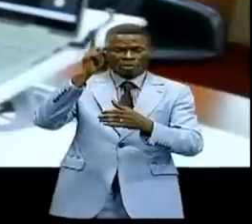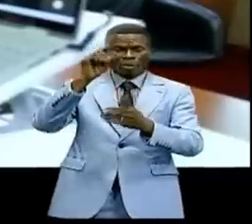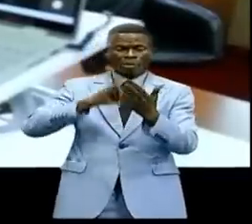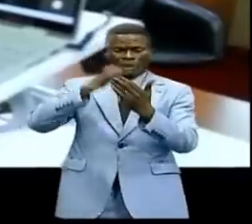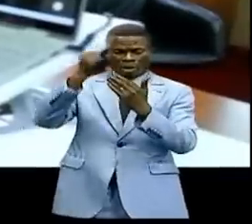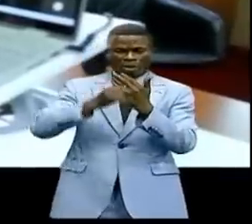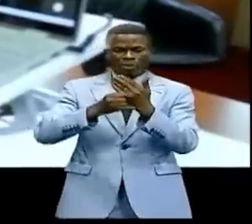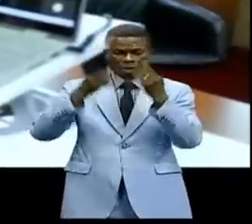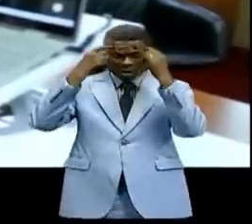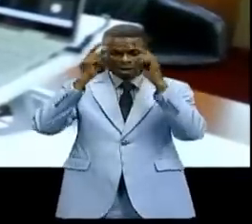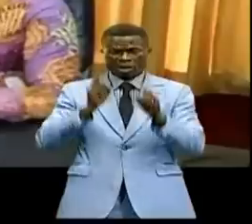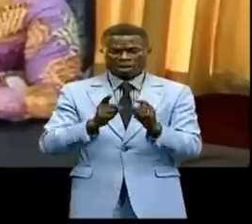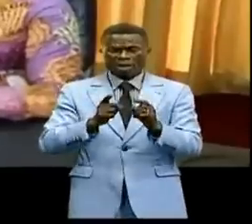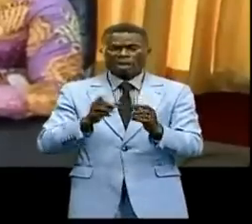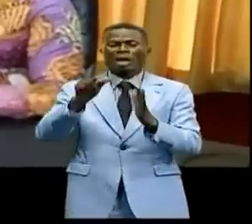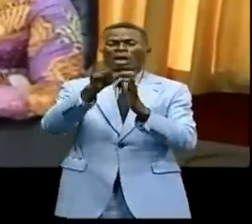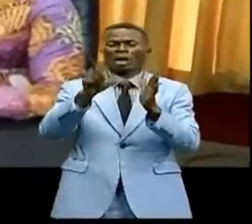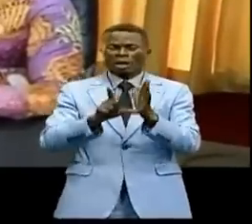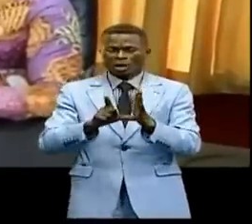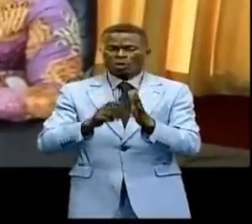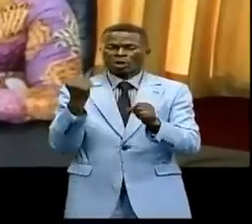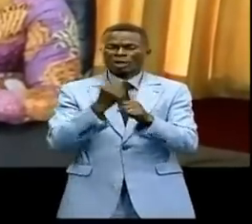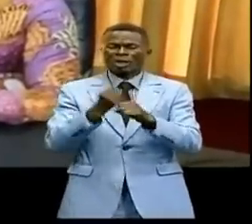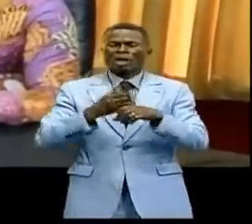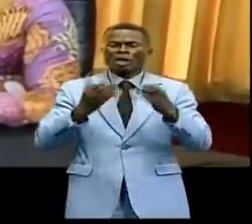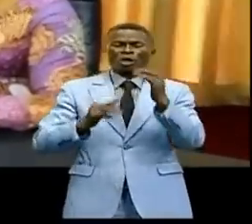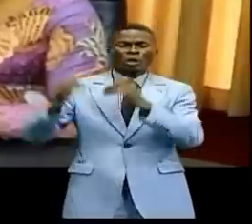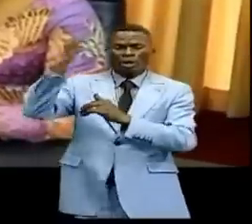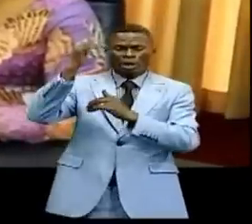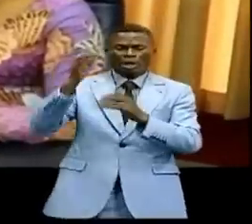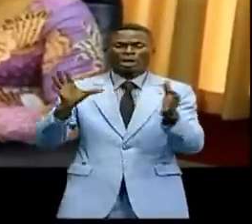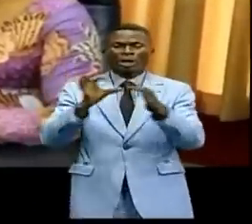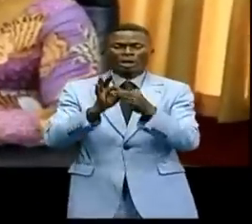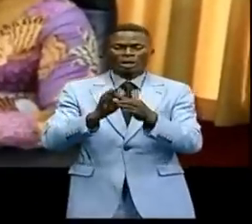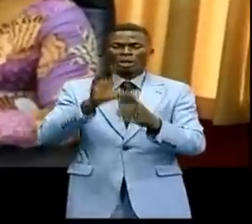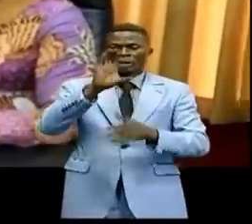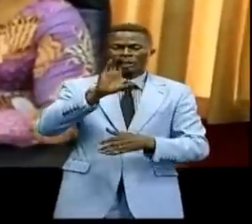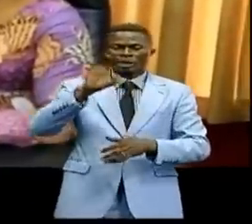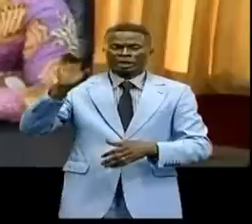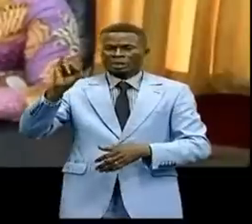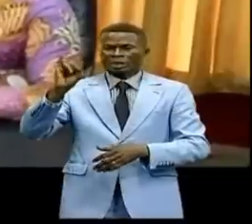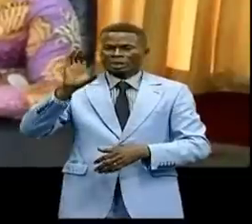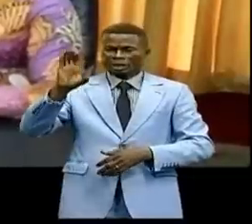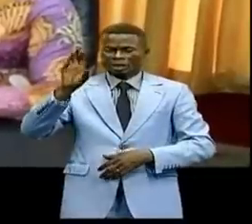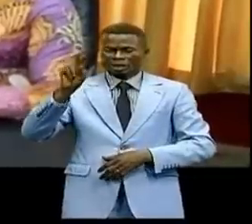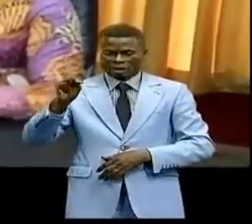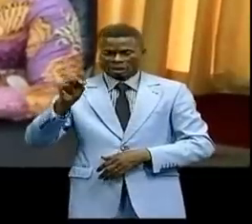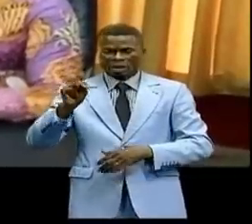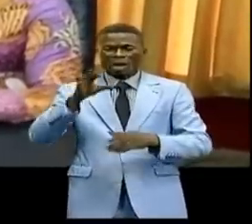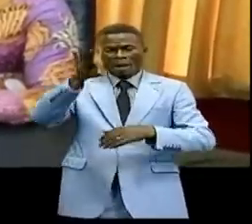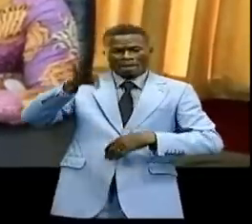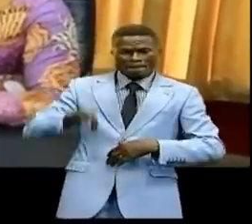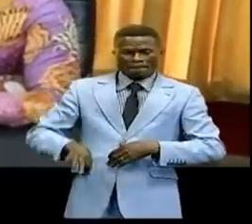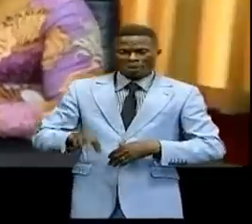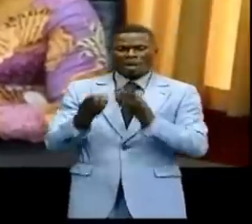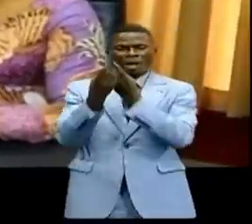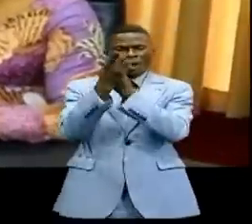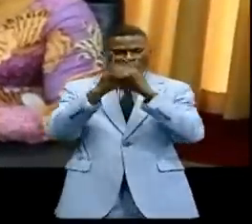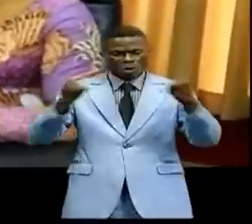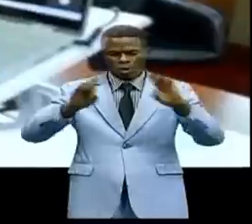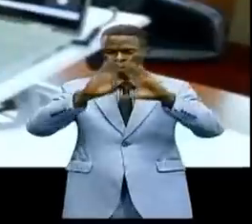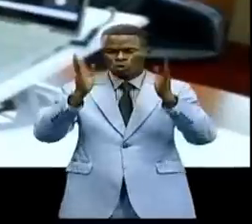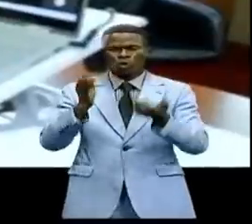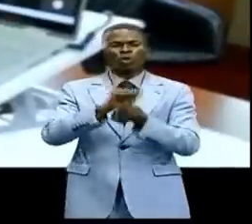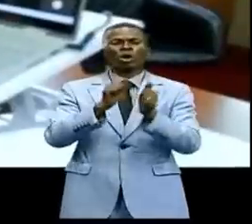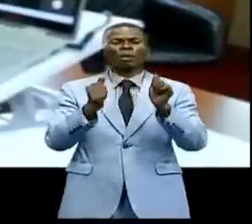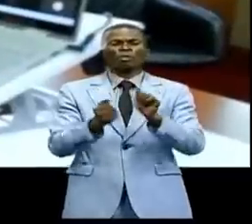de décret fixe les règles du fonctionnement du Conseil supérieur de mutuelle CSM. Il aura l'avantage de délibérer sur toutes les